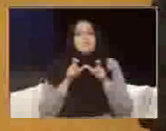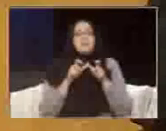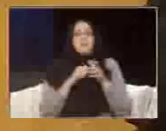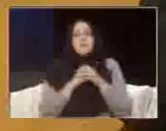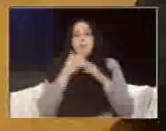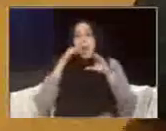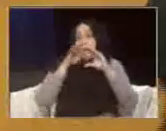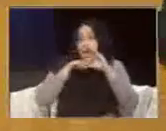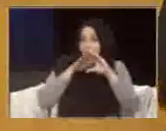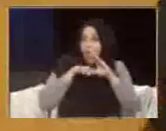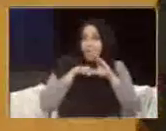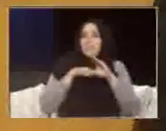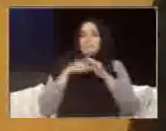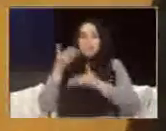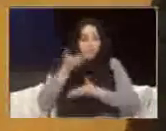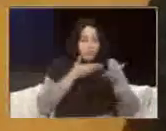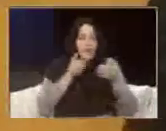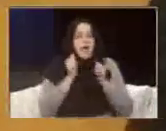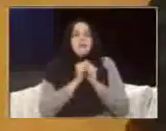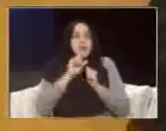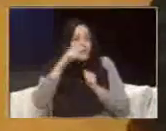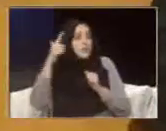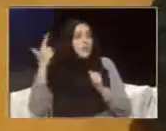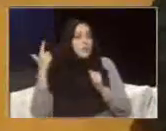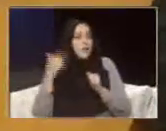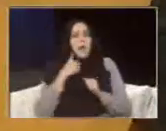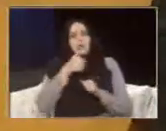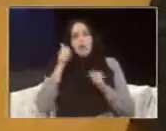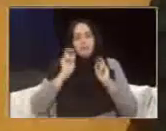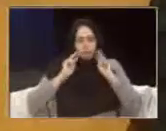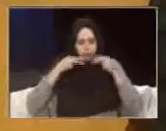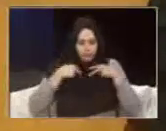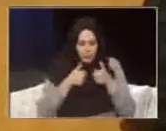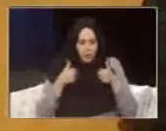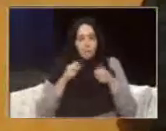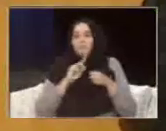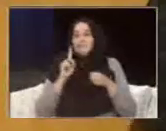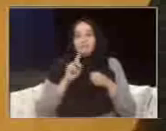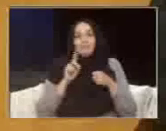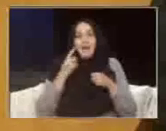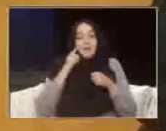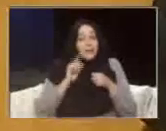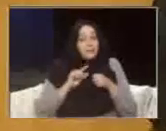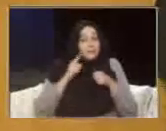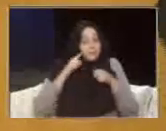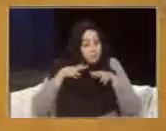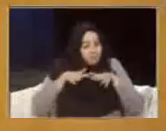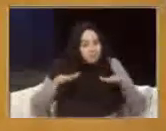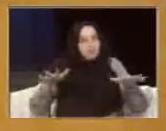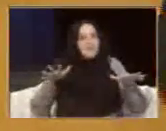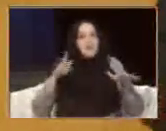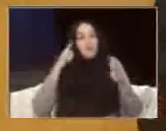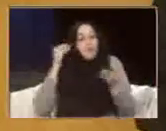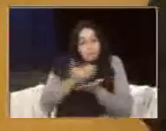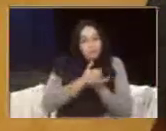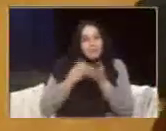واللسان، فإنه يتعامل مع غيره، لا يتعامل ليس علاقته قاسية على نفسه، وإنما هو يتكسب الحسنات من